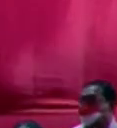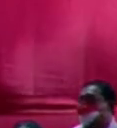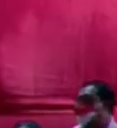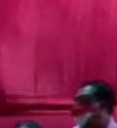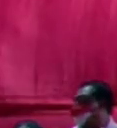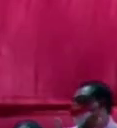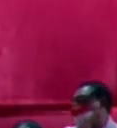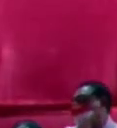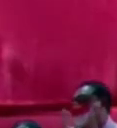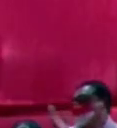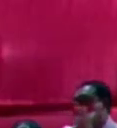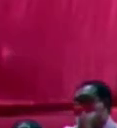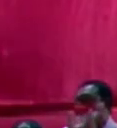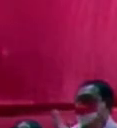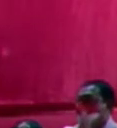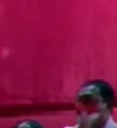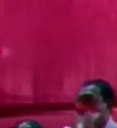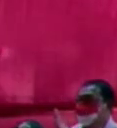Sumatera Utara